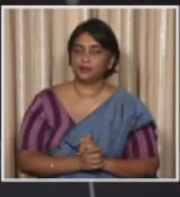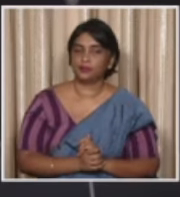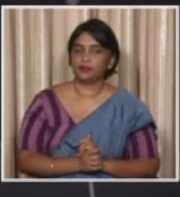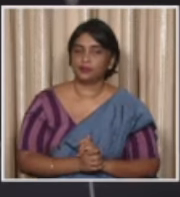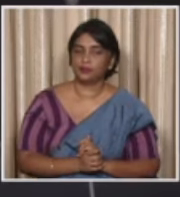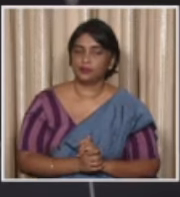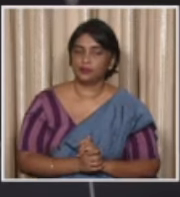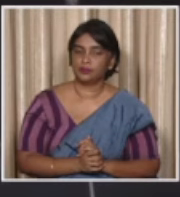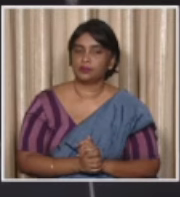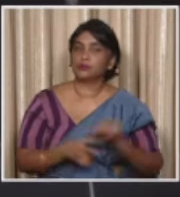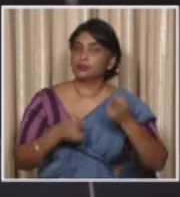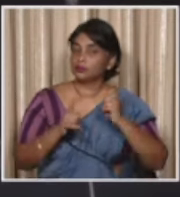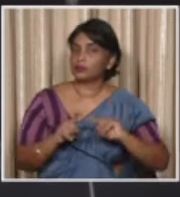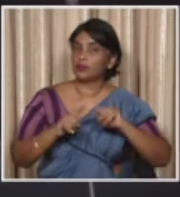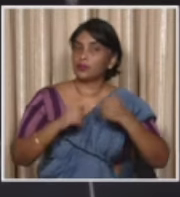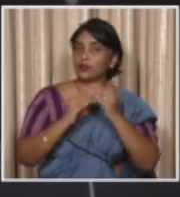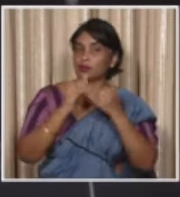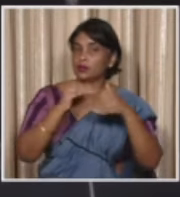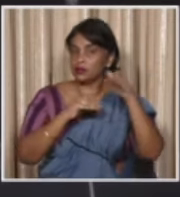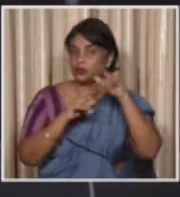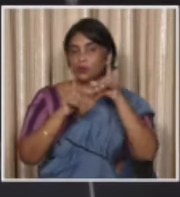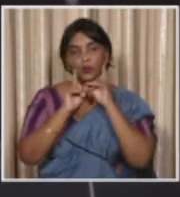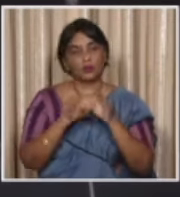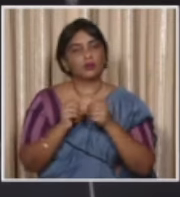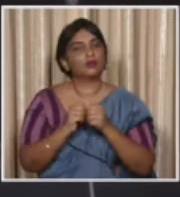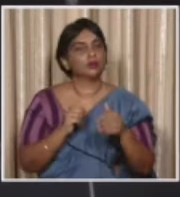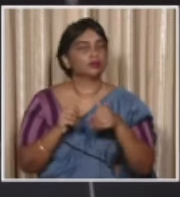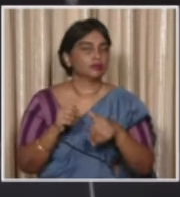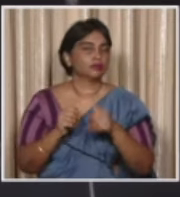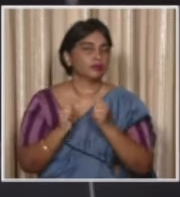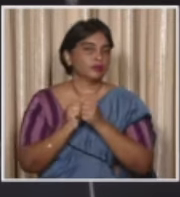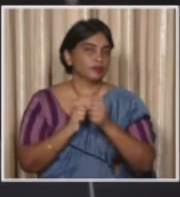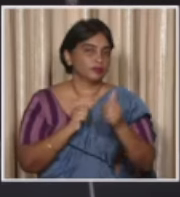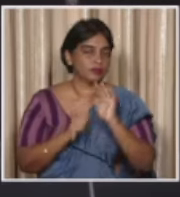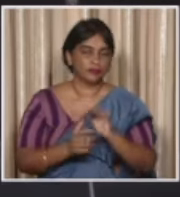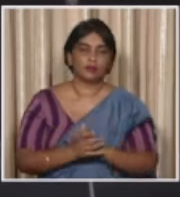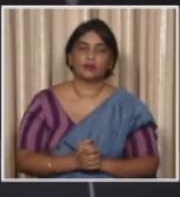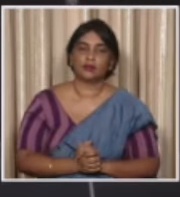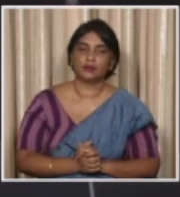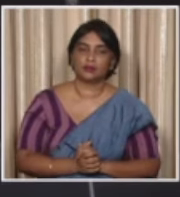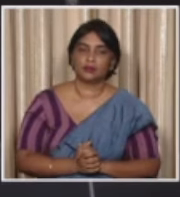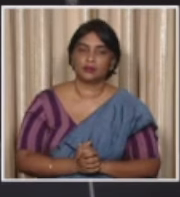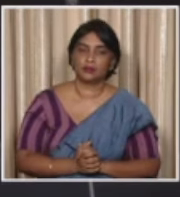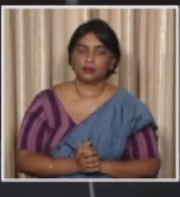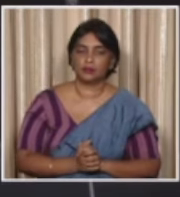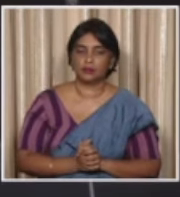තියෙනවා. ඊළඟට අනිකුත් උසස්සීම් නියමිත පරිදි කරන්න මේ වෙනකොට කටයුතු කරගෙන යනවා.